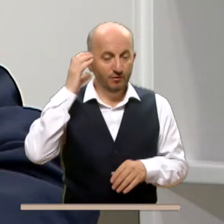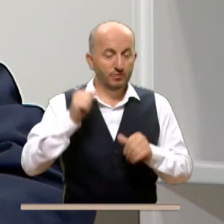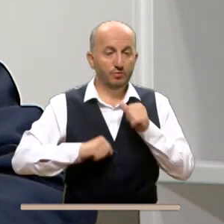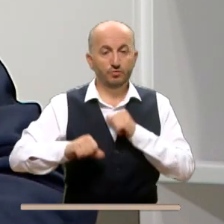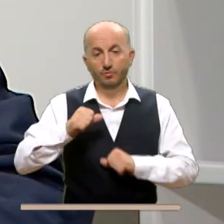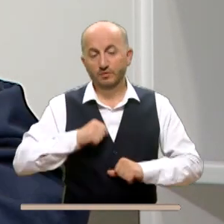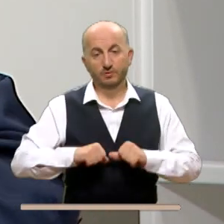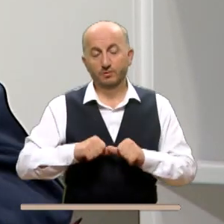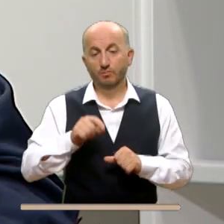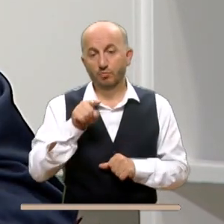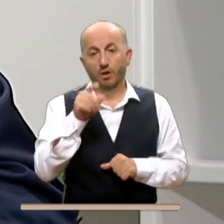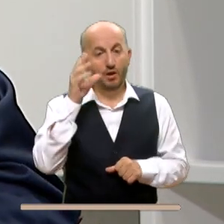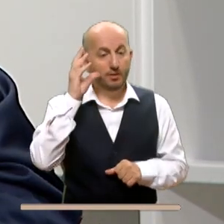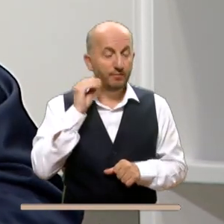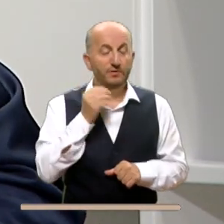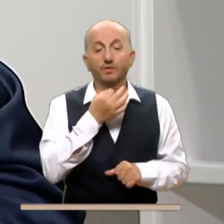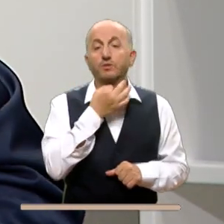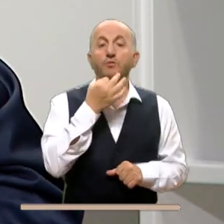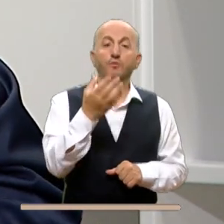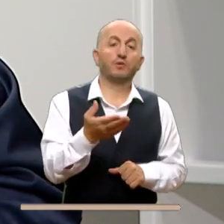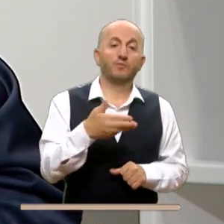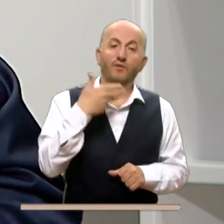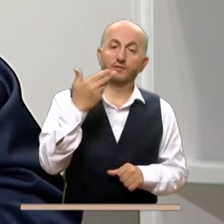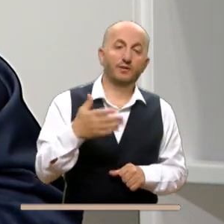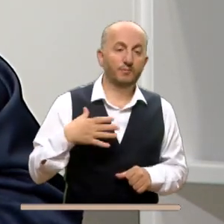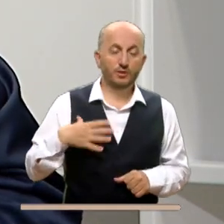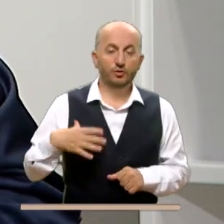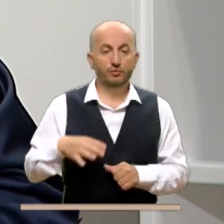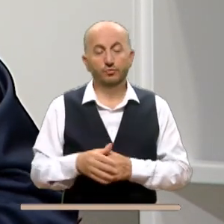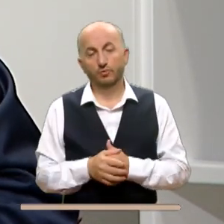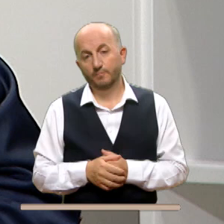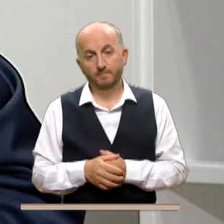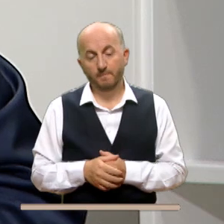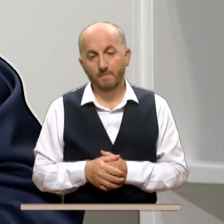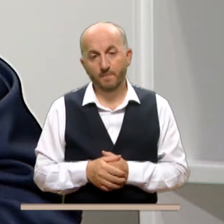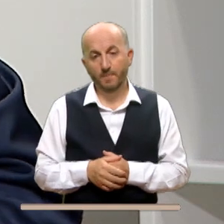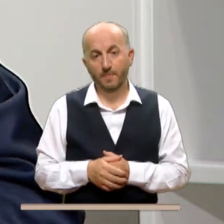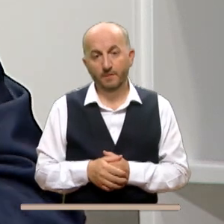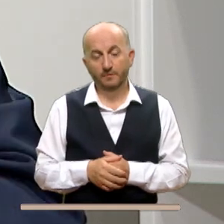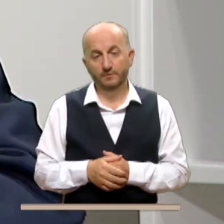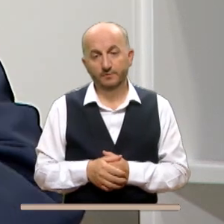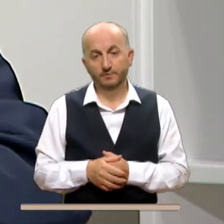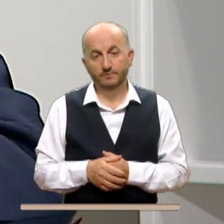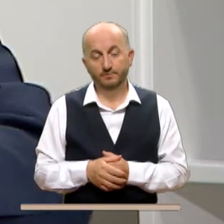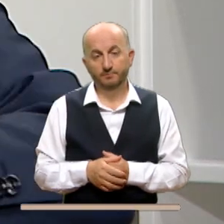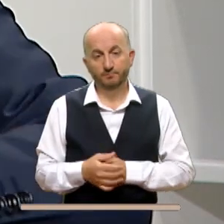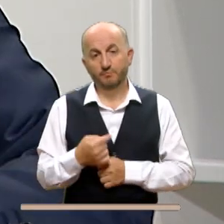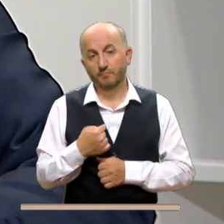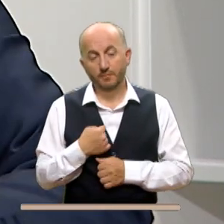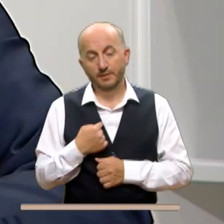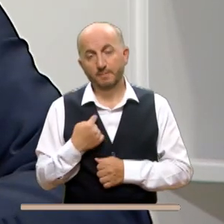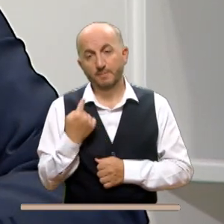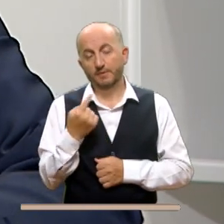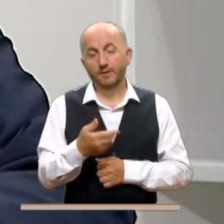üniversitemizin mütevelliyetine de bu manada teşekkürlerimi ifade etmek durumundayım. Benim bir diğer